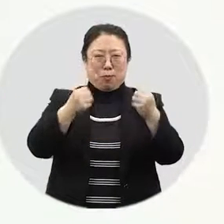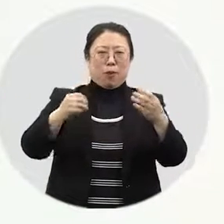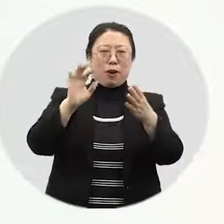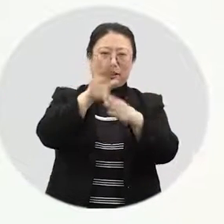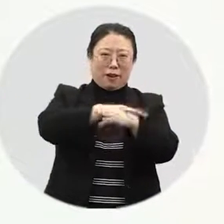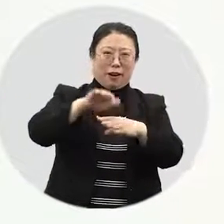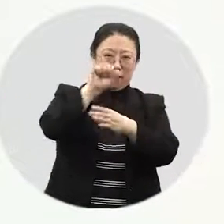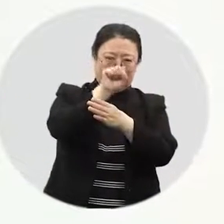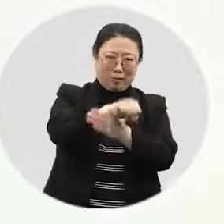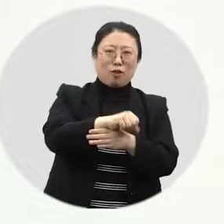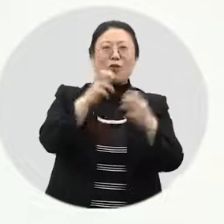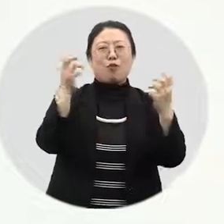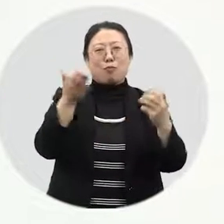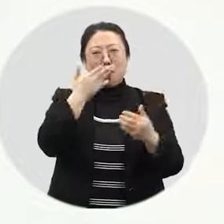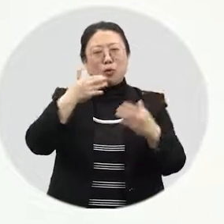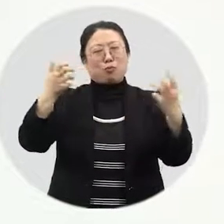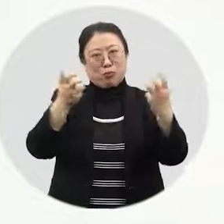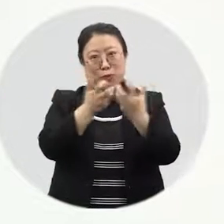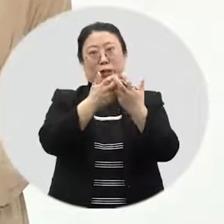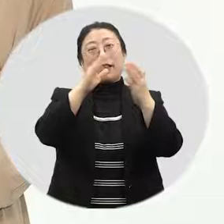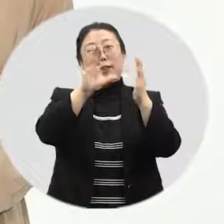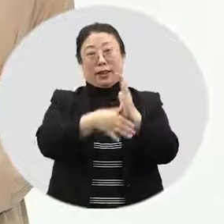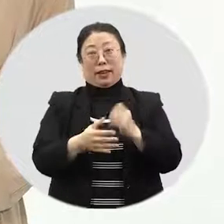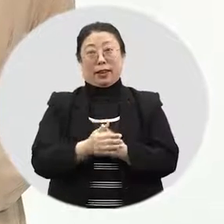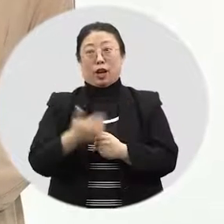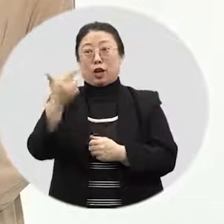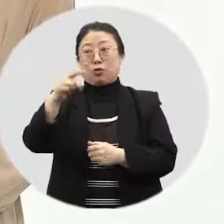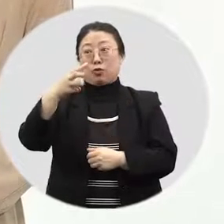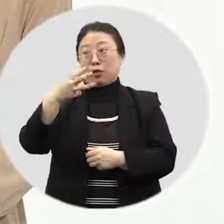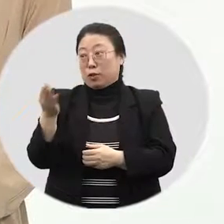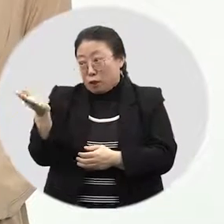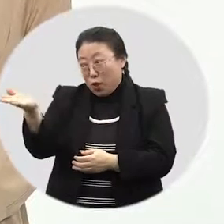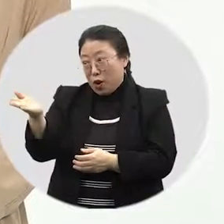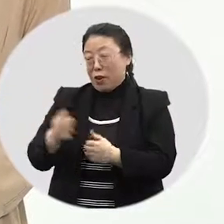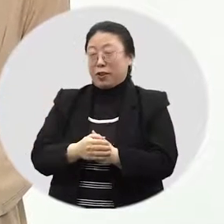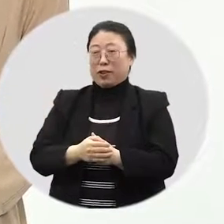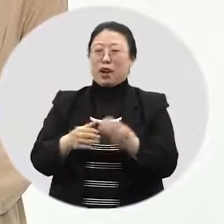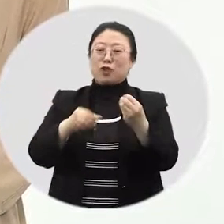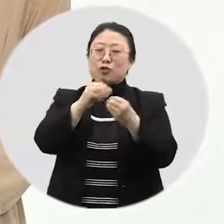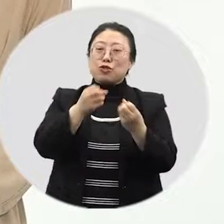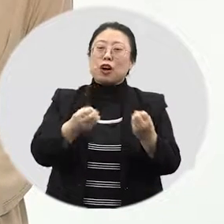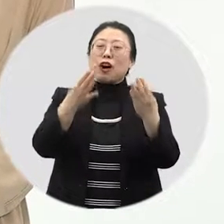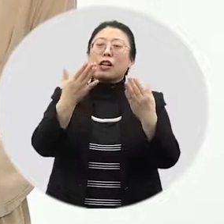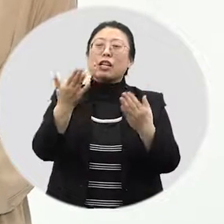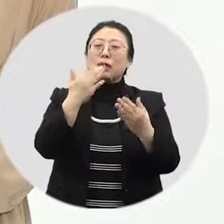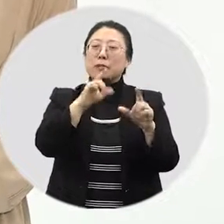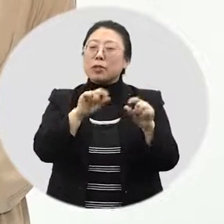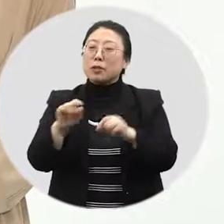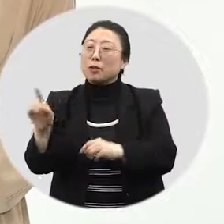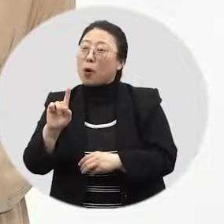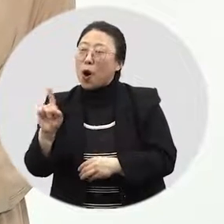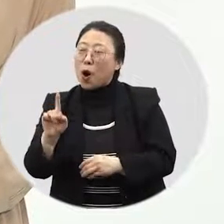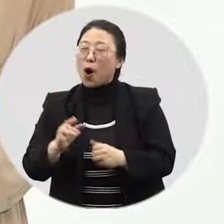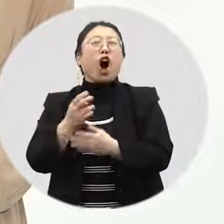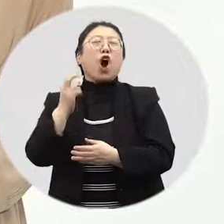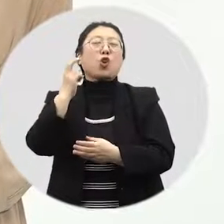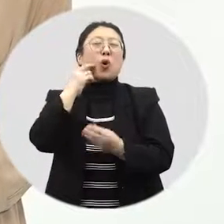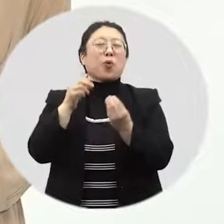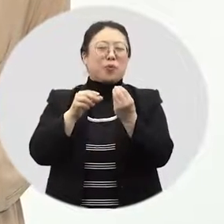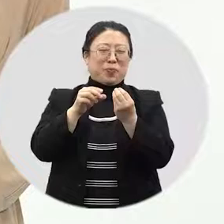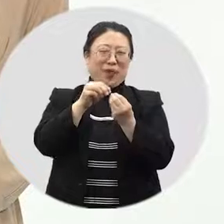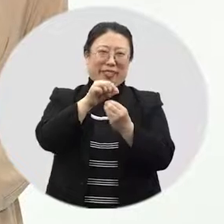먹을거리가 아주 풍성한 명절이죠 누리 날은 추석하면 어떤 음식이 떠오르나요